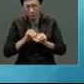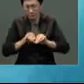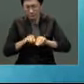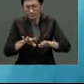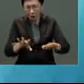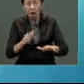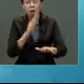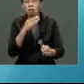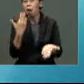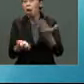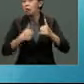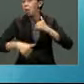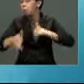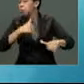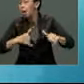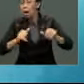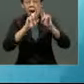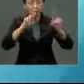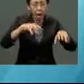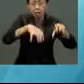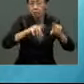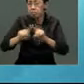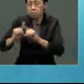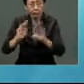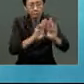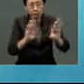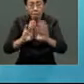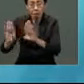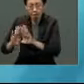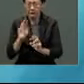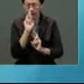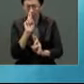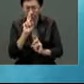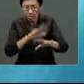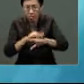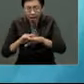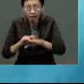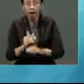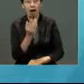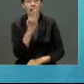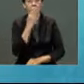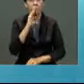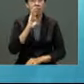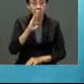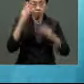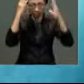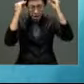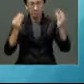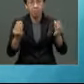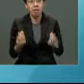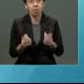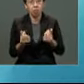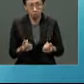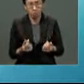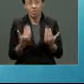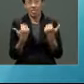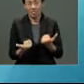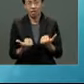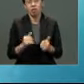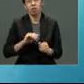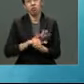าตรการล็อกดาวน์เร็วเกินไปซึ่งขณะนี้ประเทศบราซิลเม็กซิโกเป็น2ประเทศในลาตินอเมริกาที่มีการติดเชื้อราย